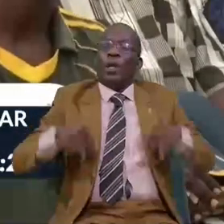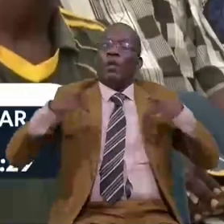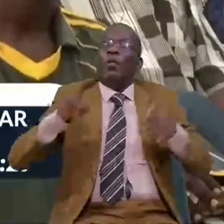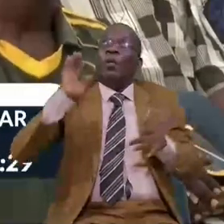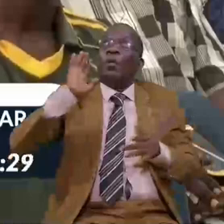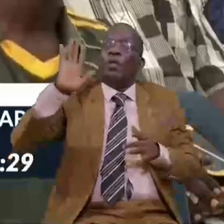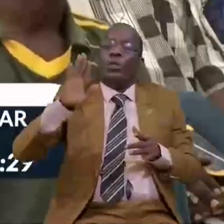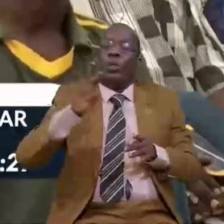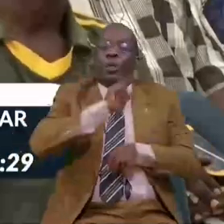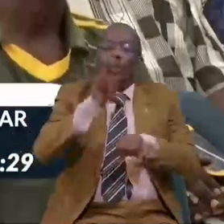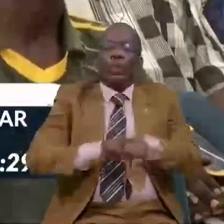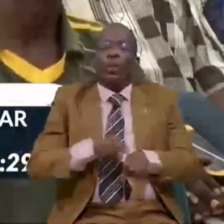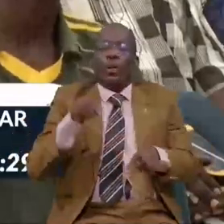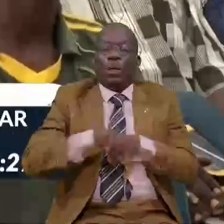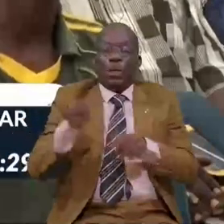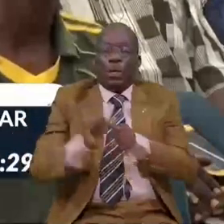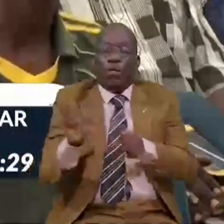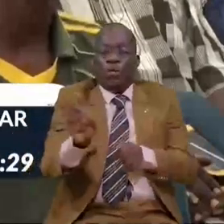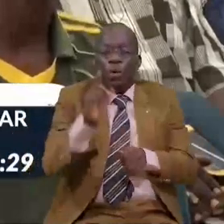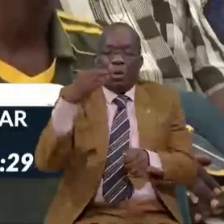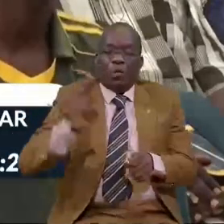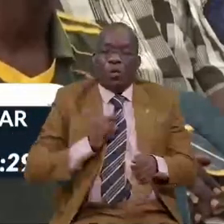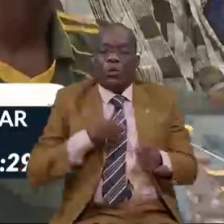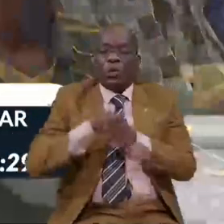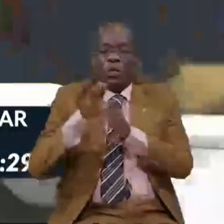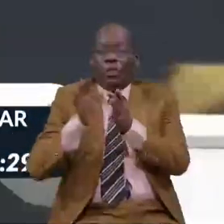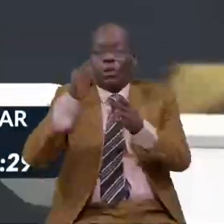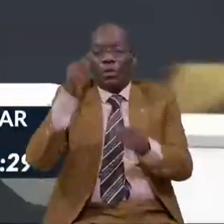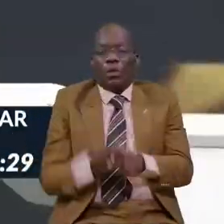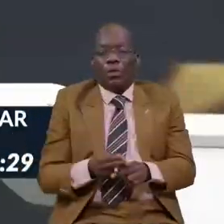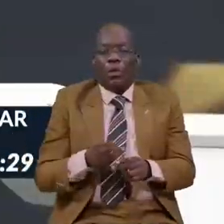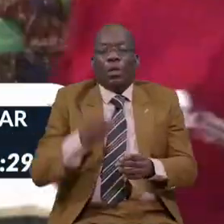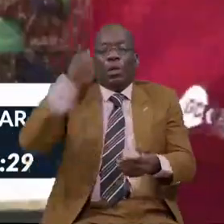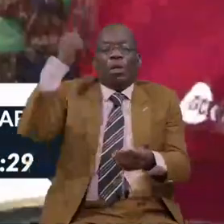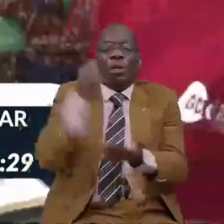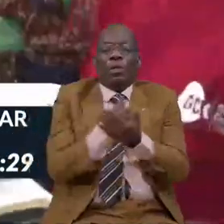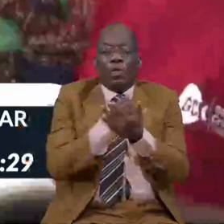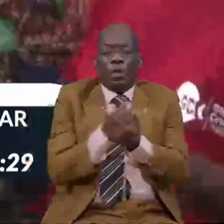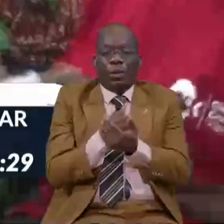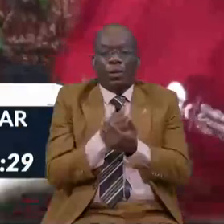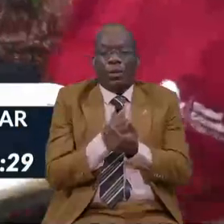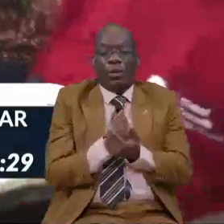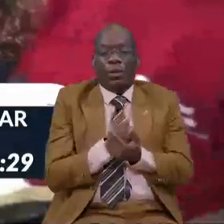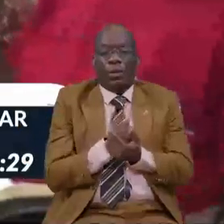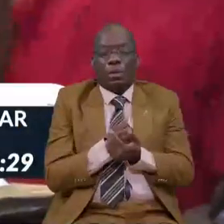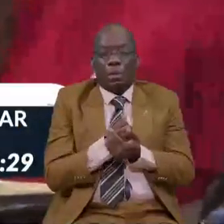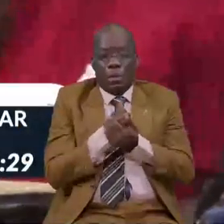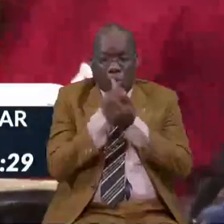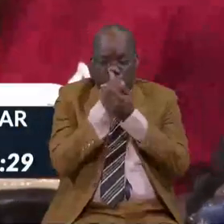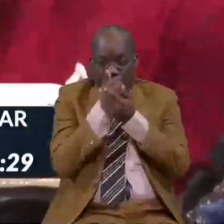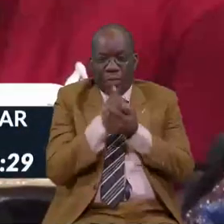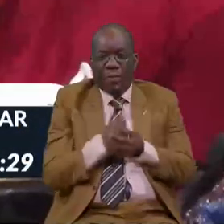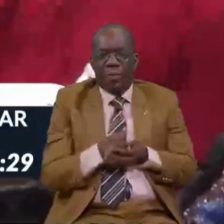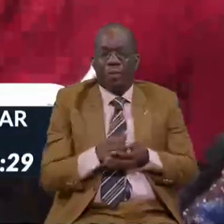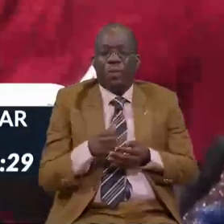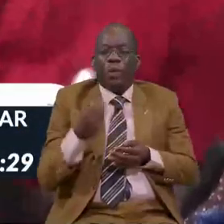Seigneur va reproduire sa vie, sa nature, en chacun de nous au nom de Jésus.